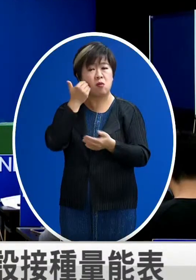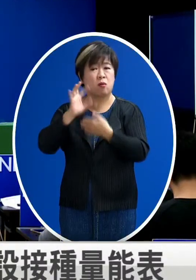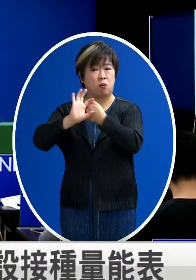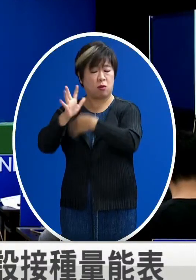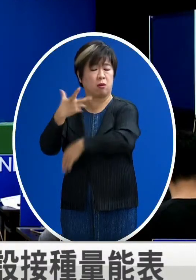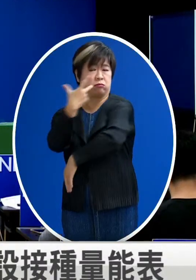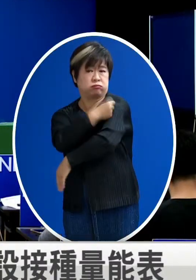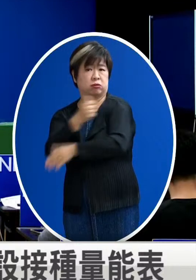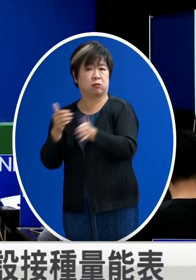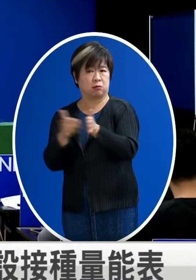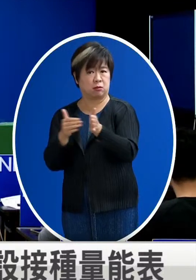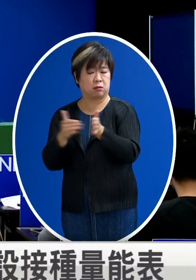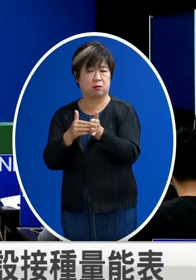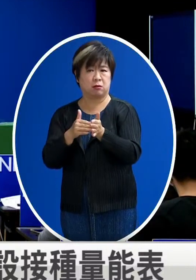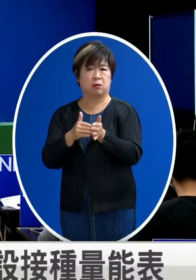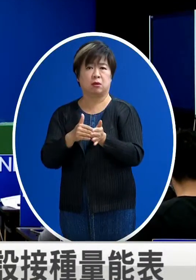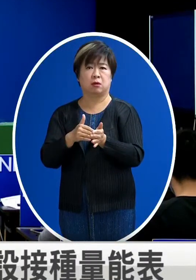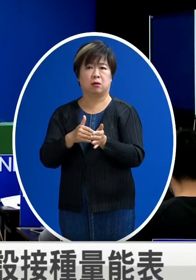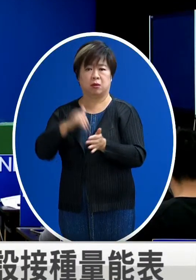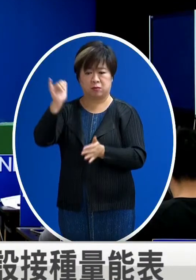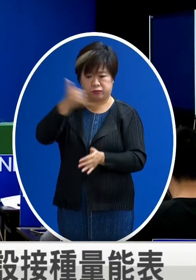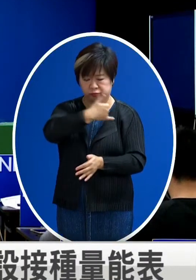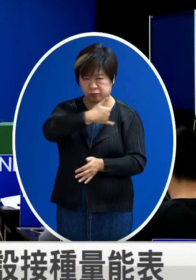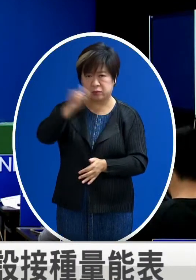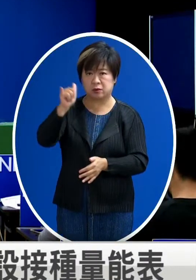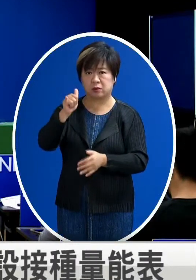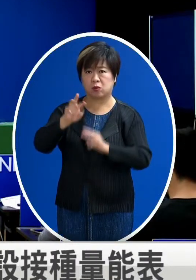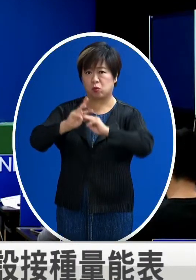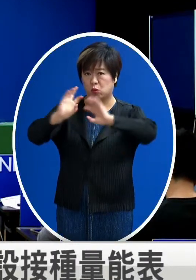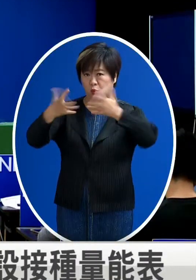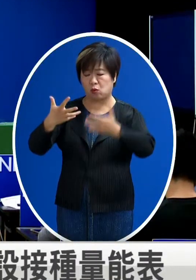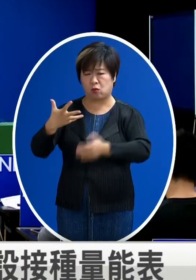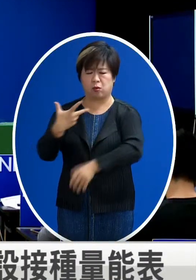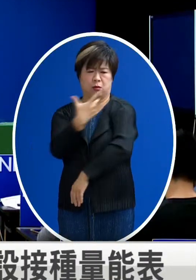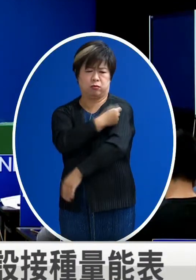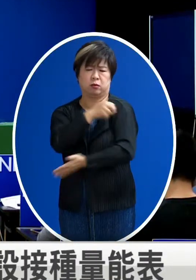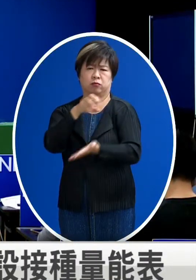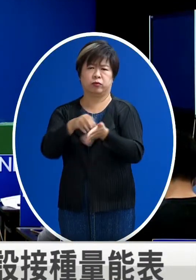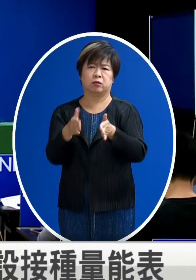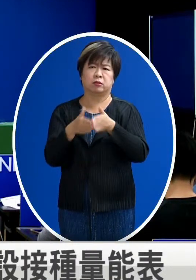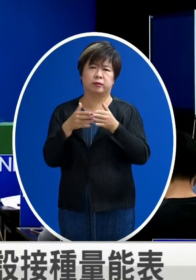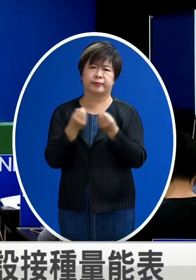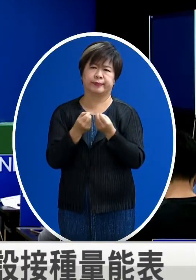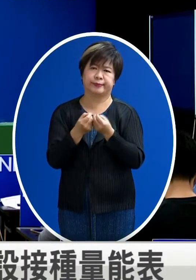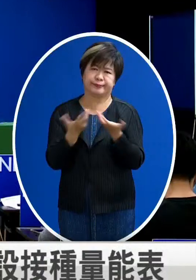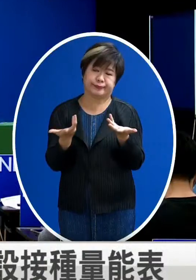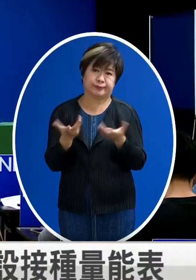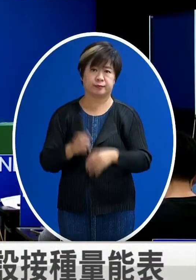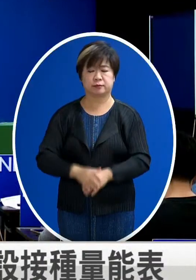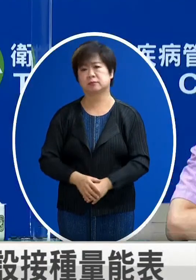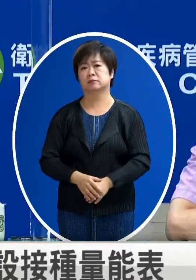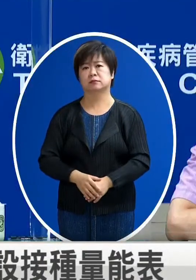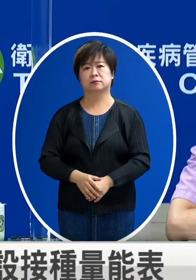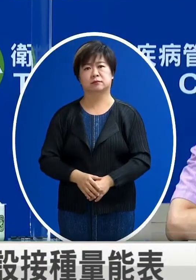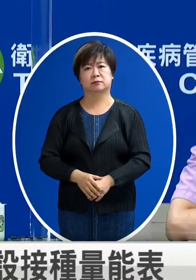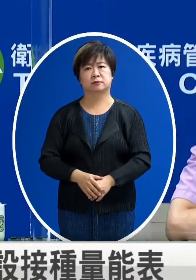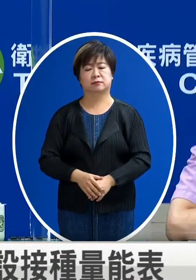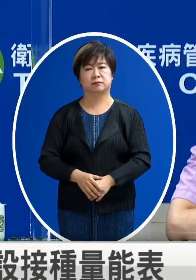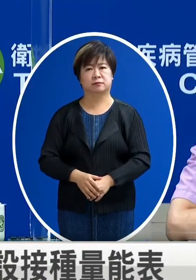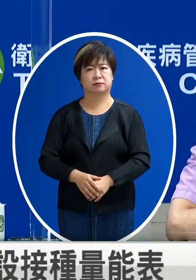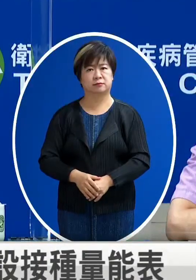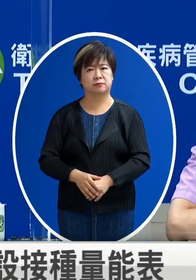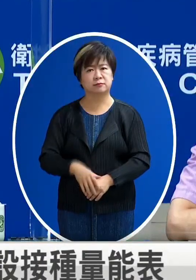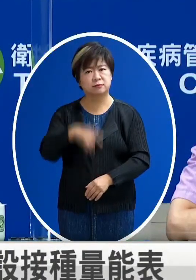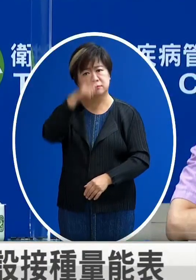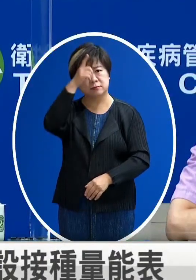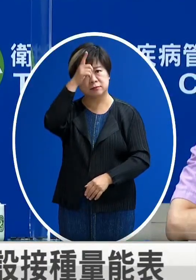外已经完成接种的，那接下来出国需要接种证明的话怎么办？ 不是你的